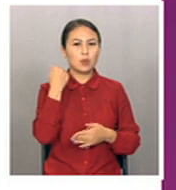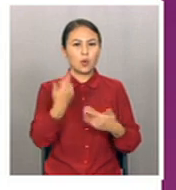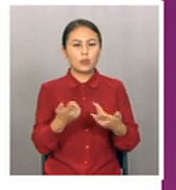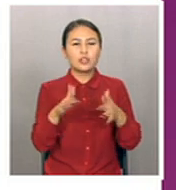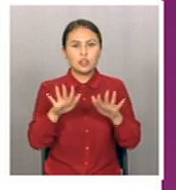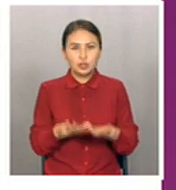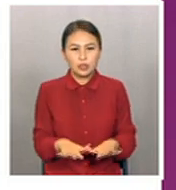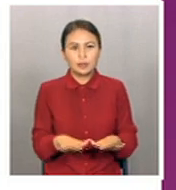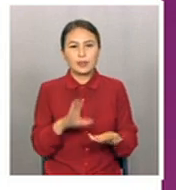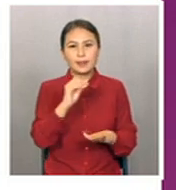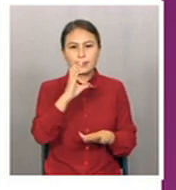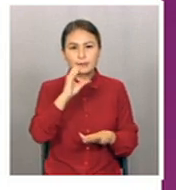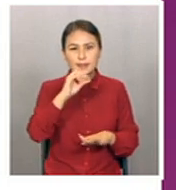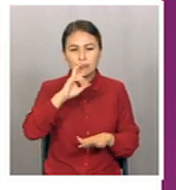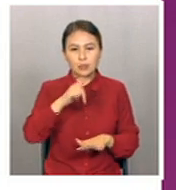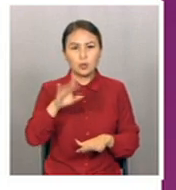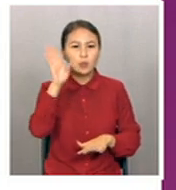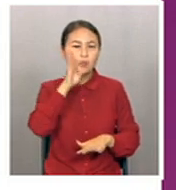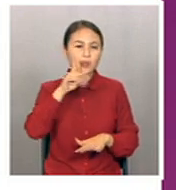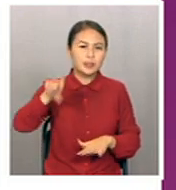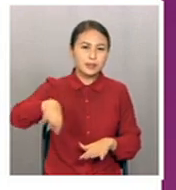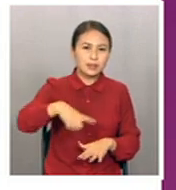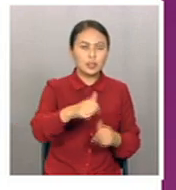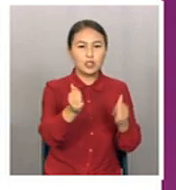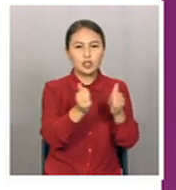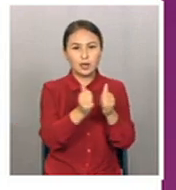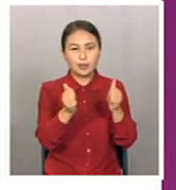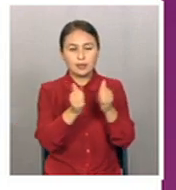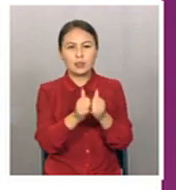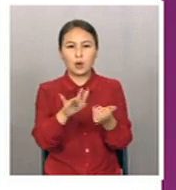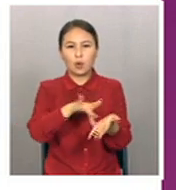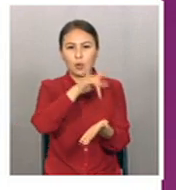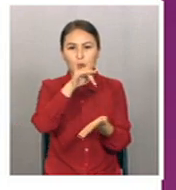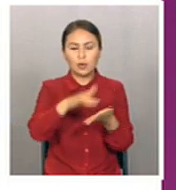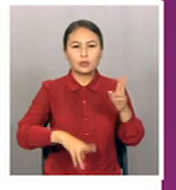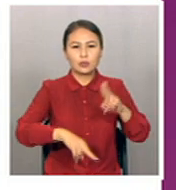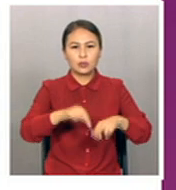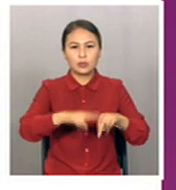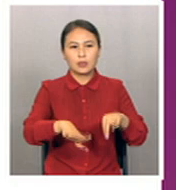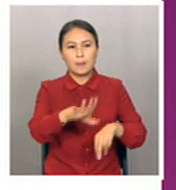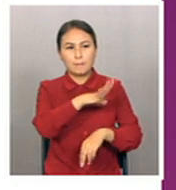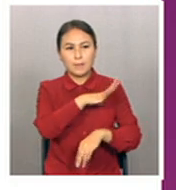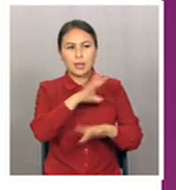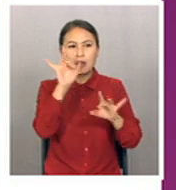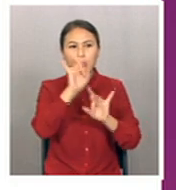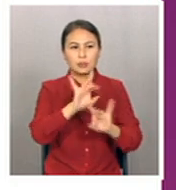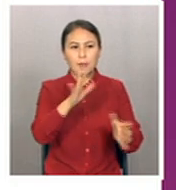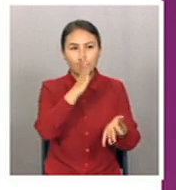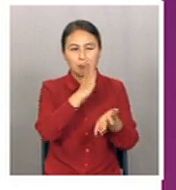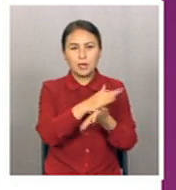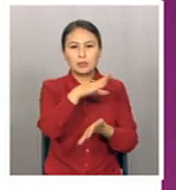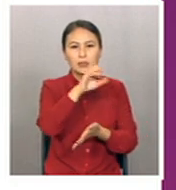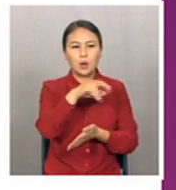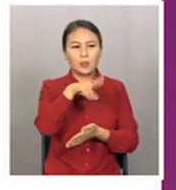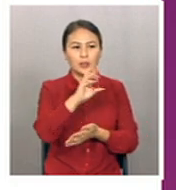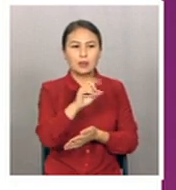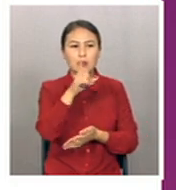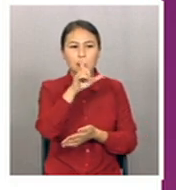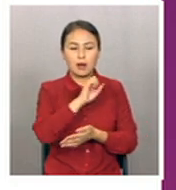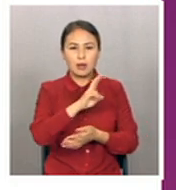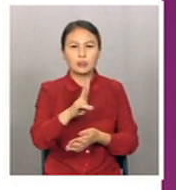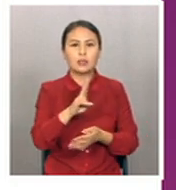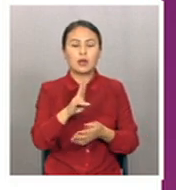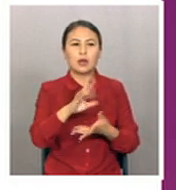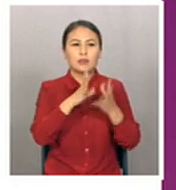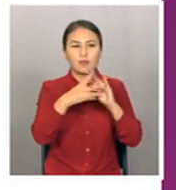жерде Есіл өзенінің жағасында қала тұрғызған деген аңыз бар. Тәуке ханнан кейін елдің тілегінен